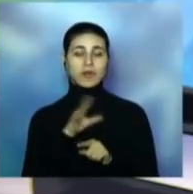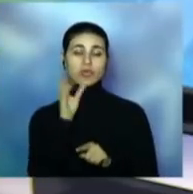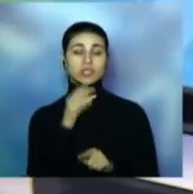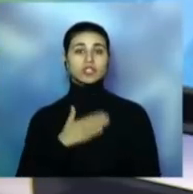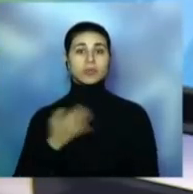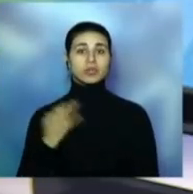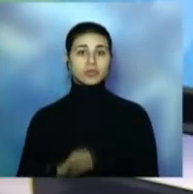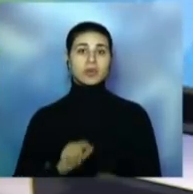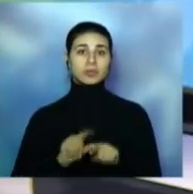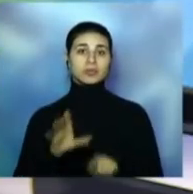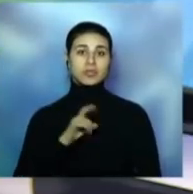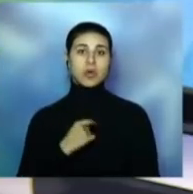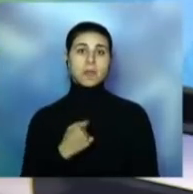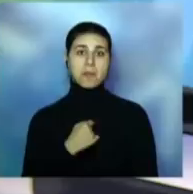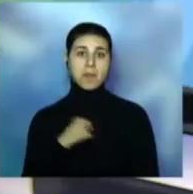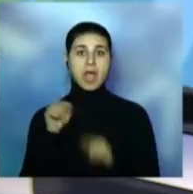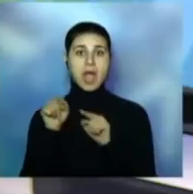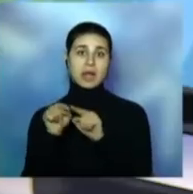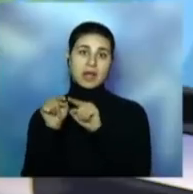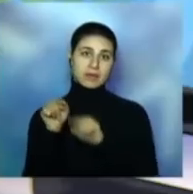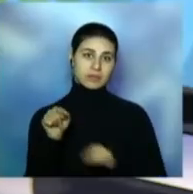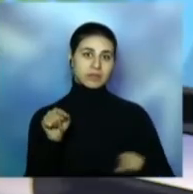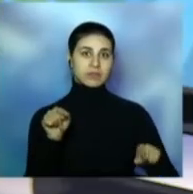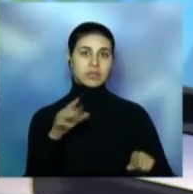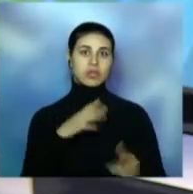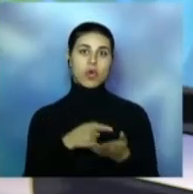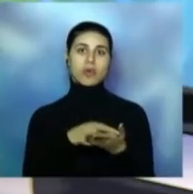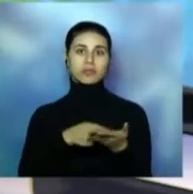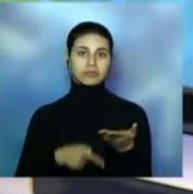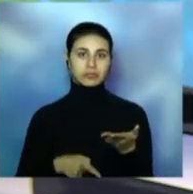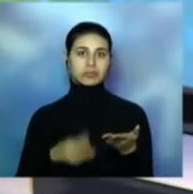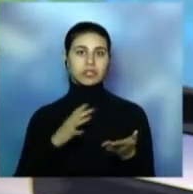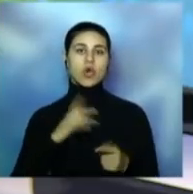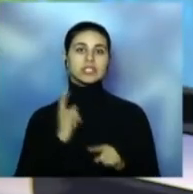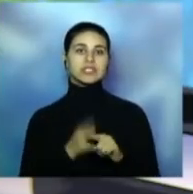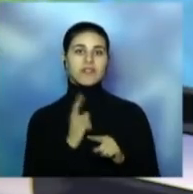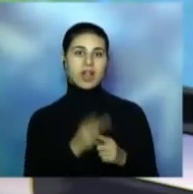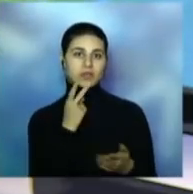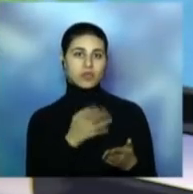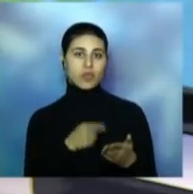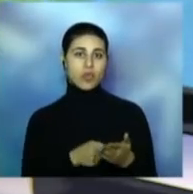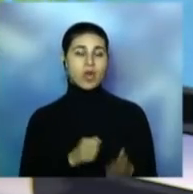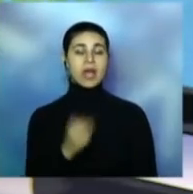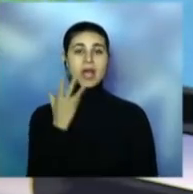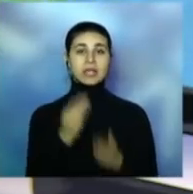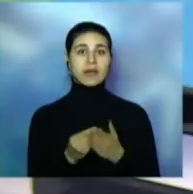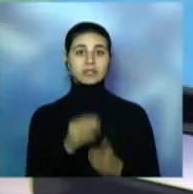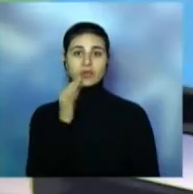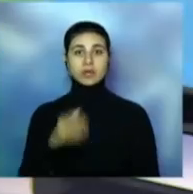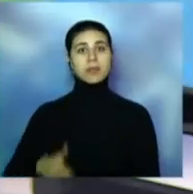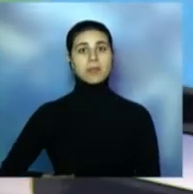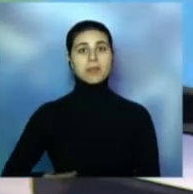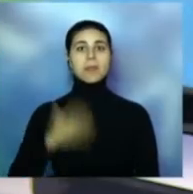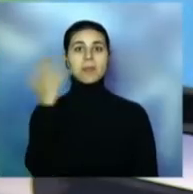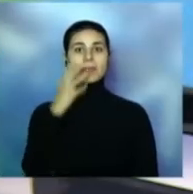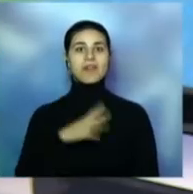ჩემმა შვილმა წამოიწყო ტრაბახი, რომ მე აქედან აქამდე ხელი მაქვს, გაჭრილი ძვალი მიჩანდა. და ძმაკაცი ეუბნება, რომ მე ვერ მანაც საწლავის